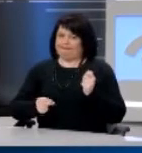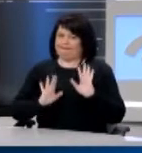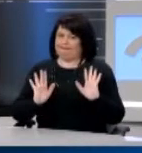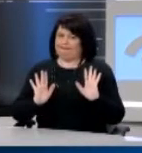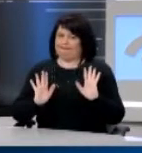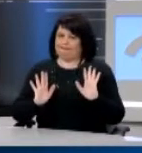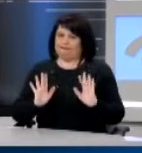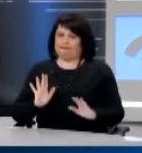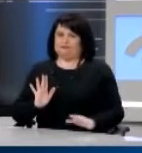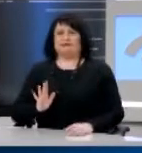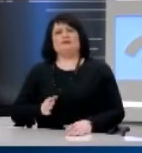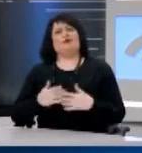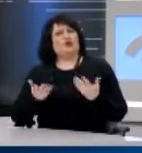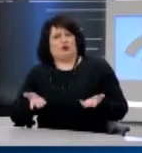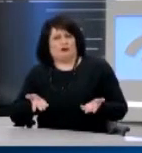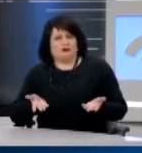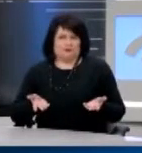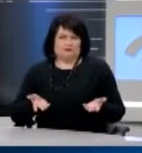Όχι ότι αυτή